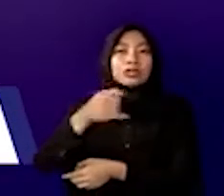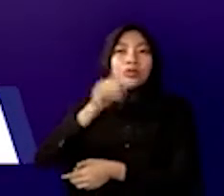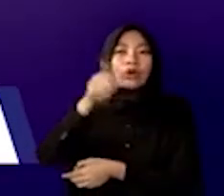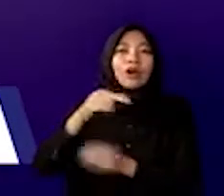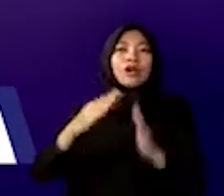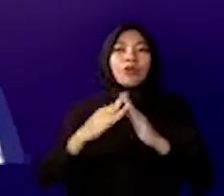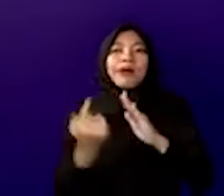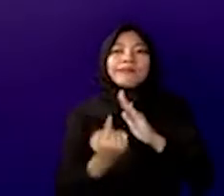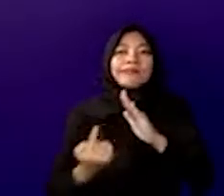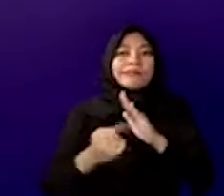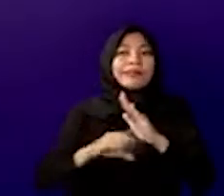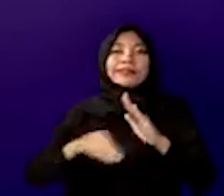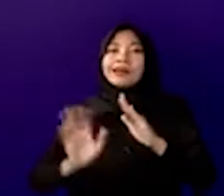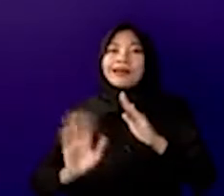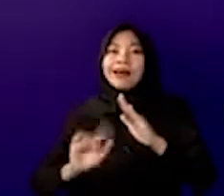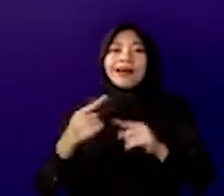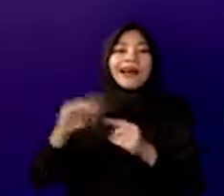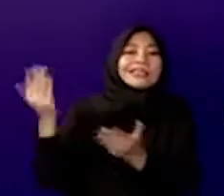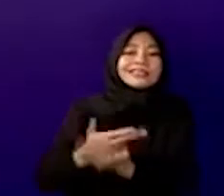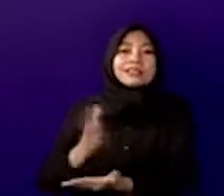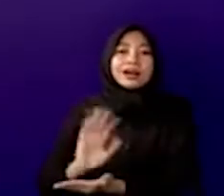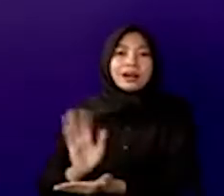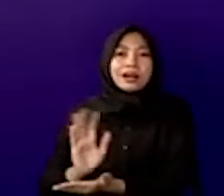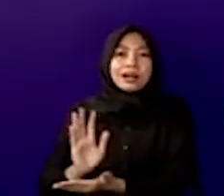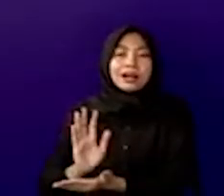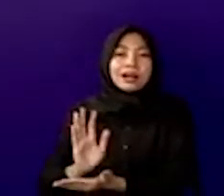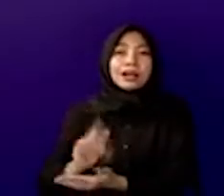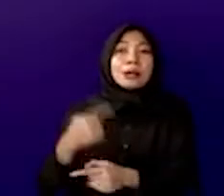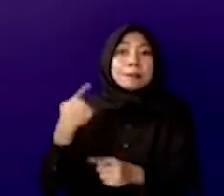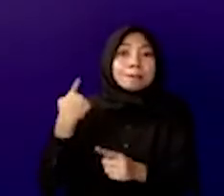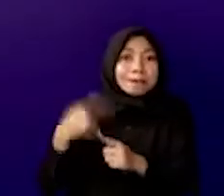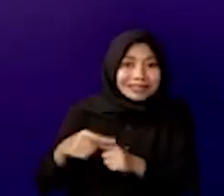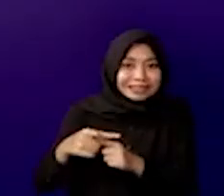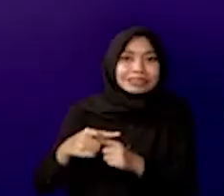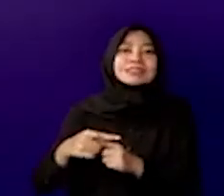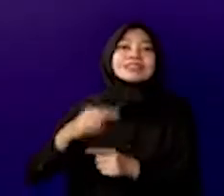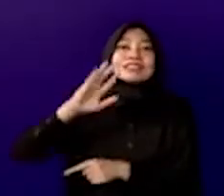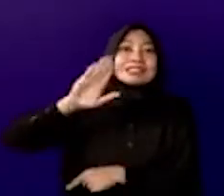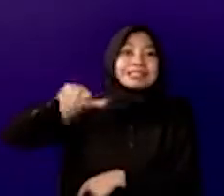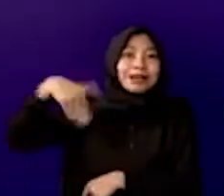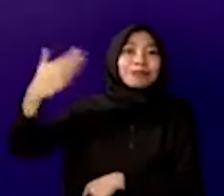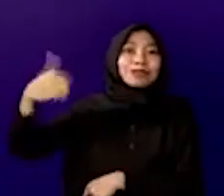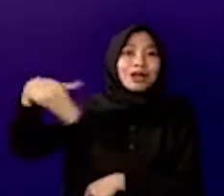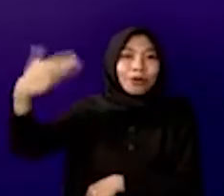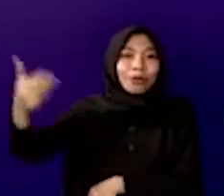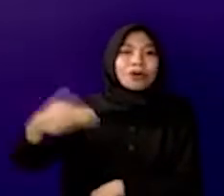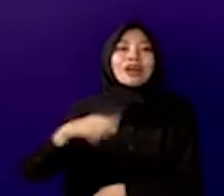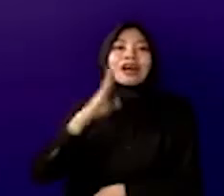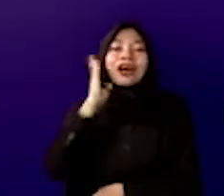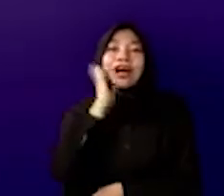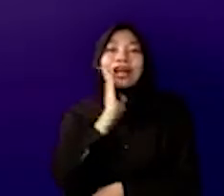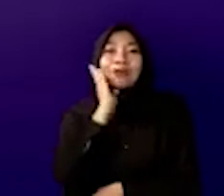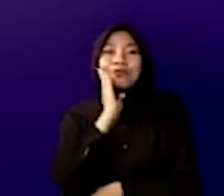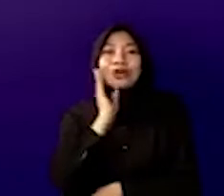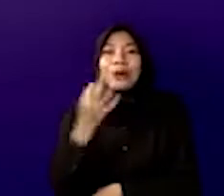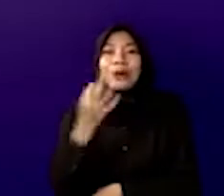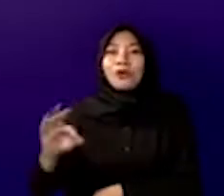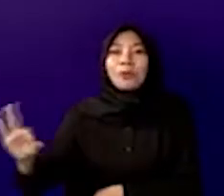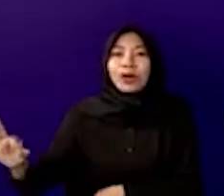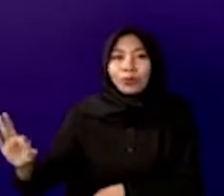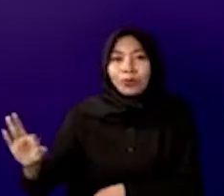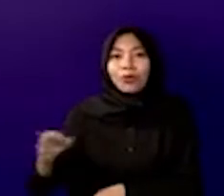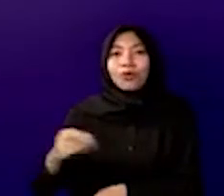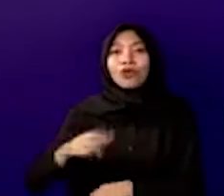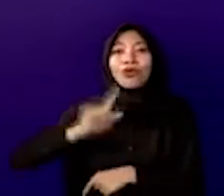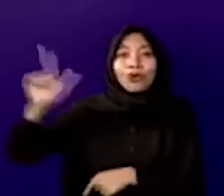dirumahkan Nah kemudian ada tambahan lagi dari setiap tahun ada anak muda baru masuk lapangan pekerja